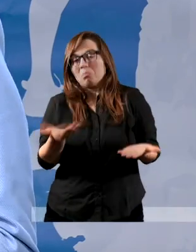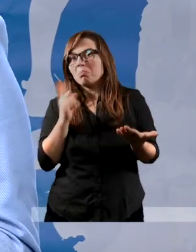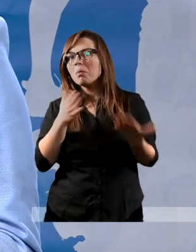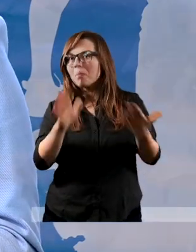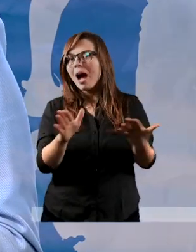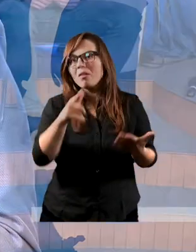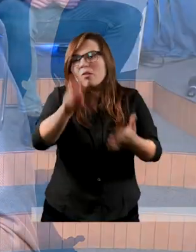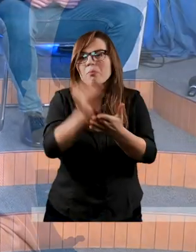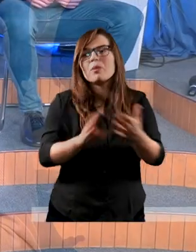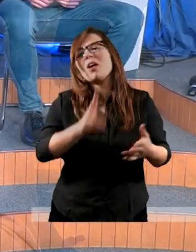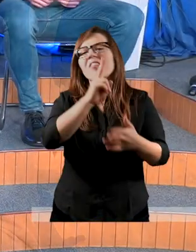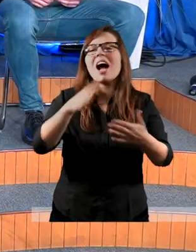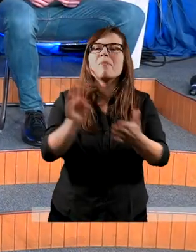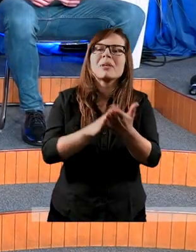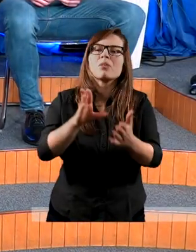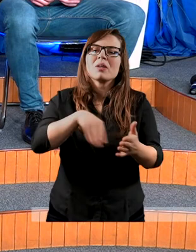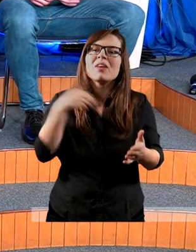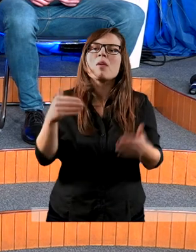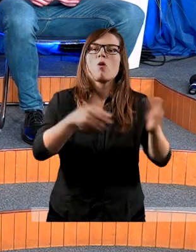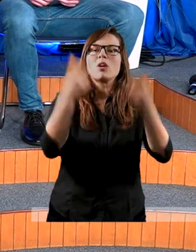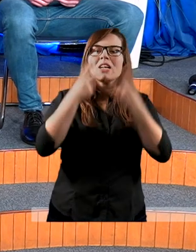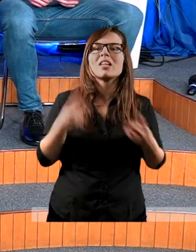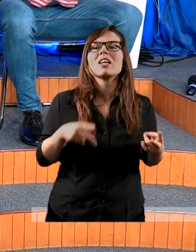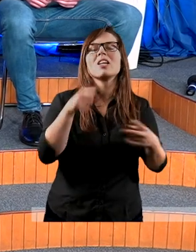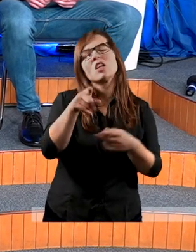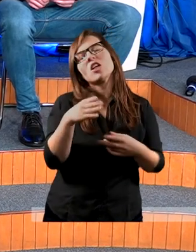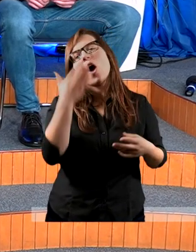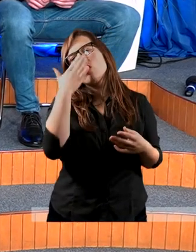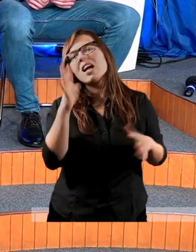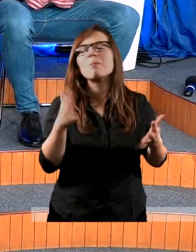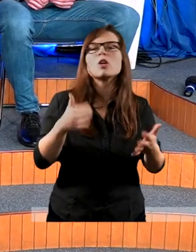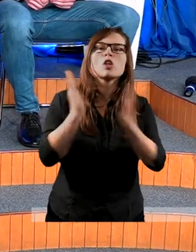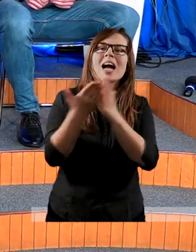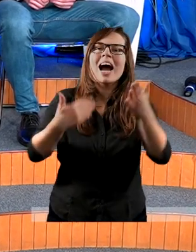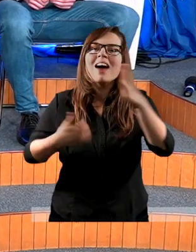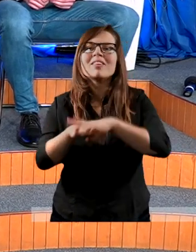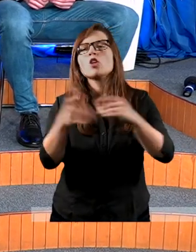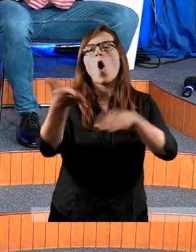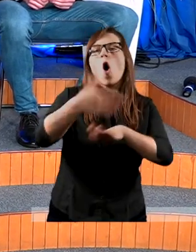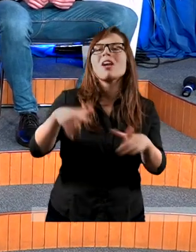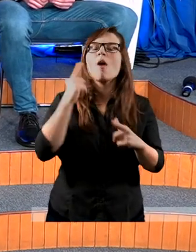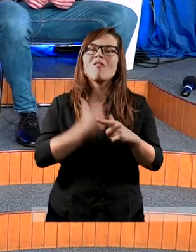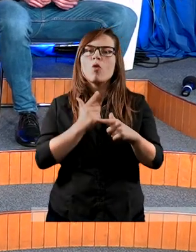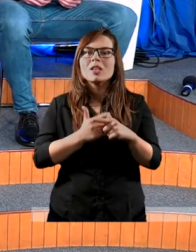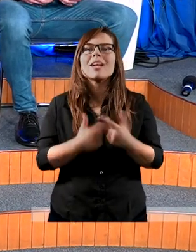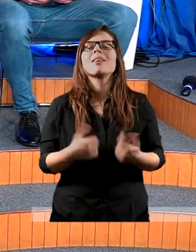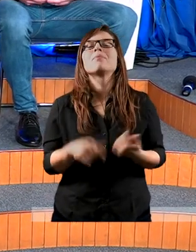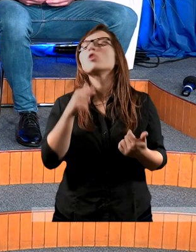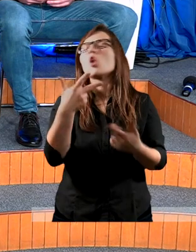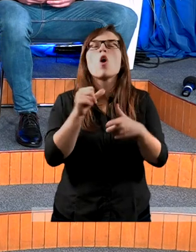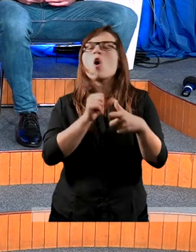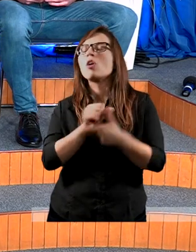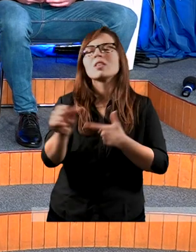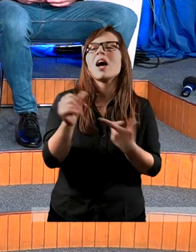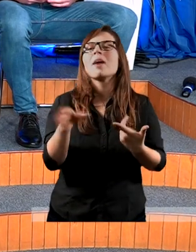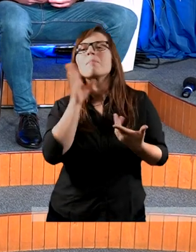mamy, tu można przeczytać w każdym Piśmie Świętym, właśnie chociażby w Księdze Wyjścia w rozdziale 20. To nie